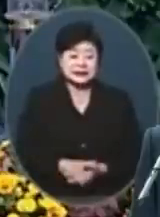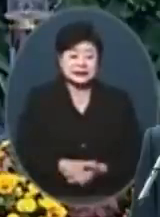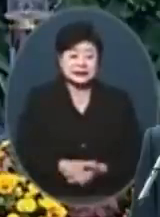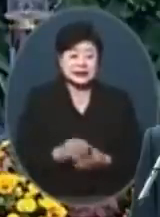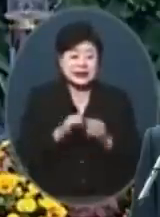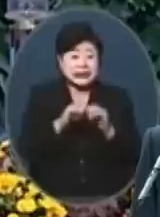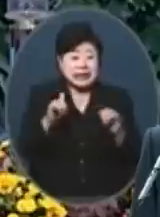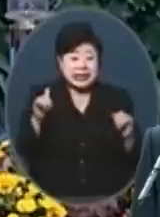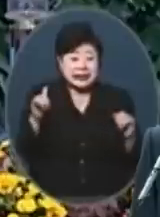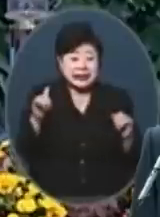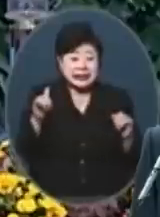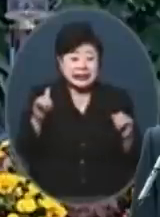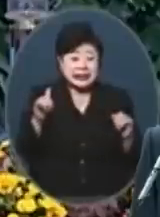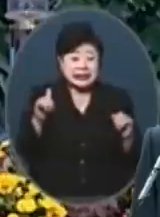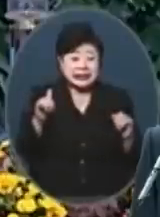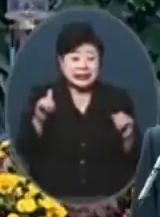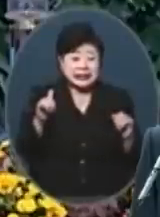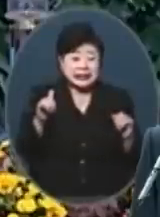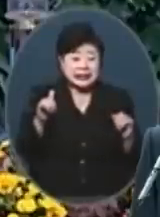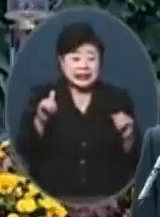인간의